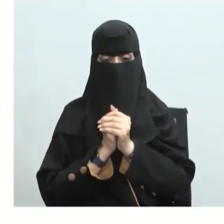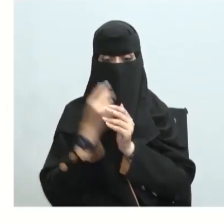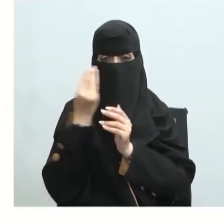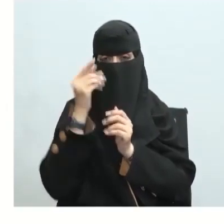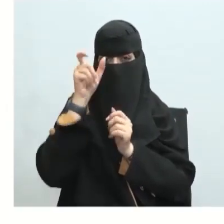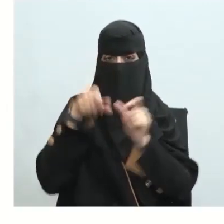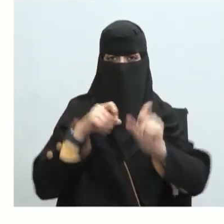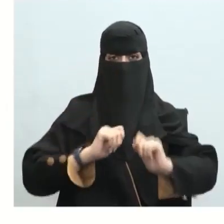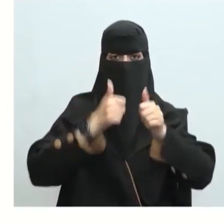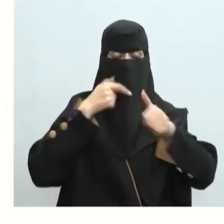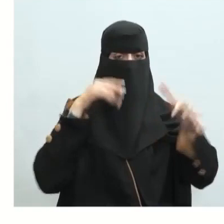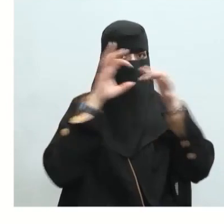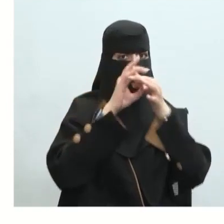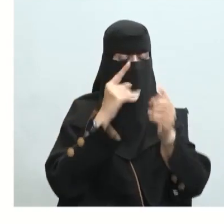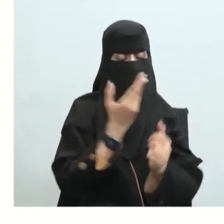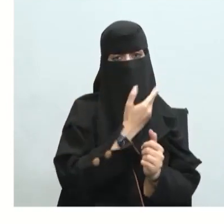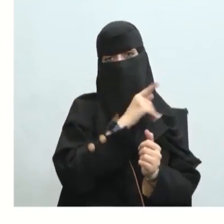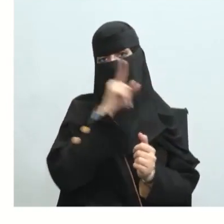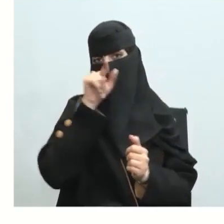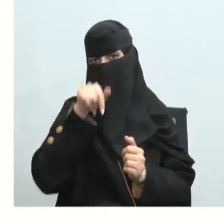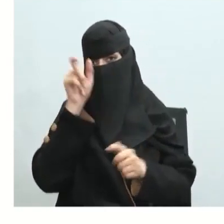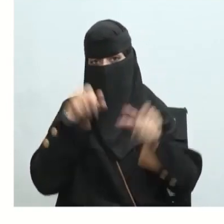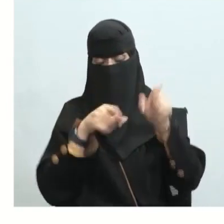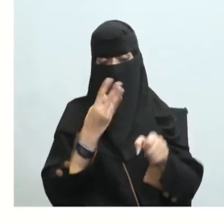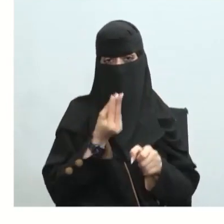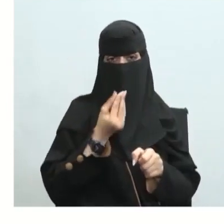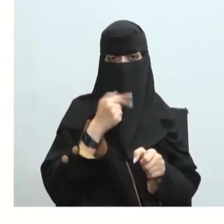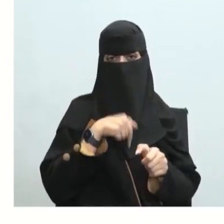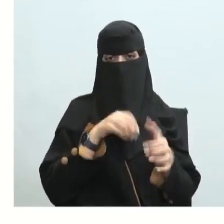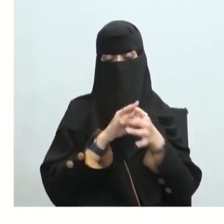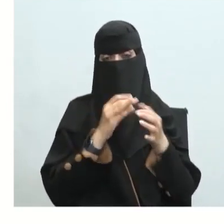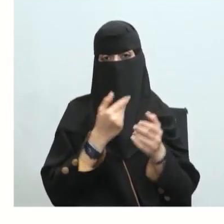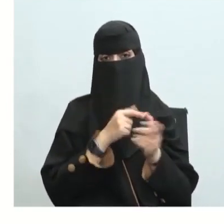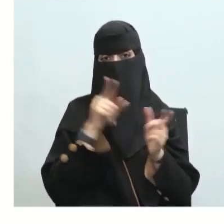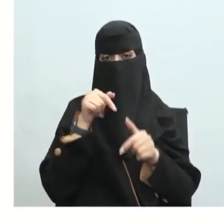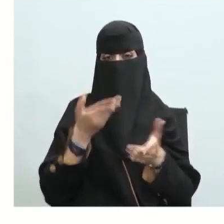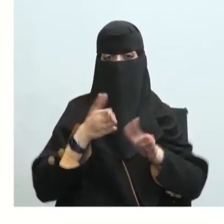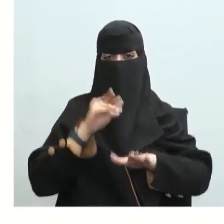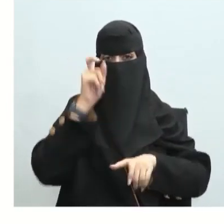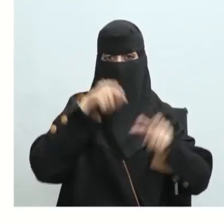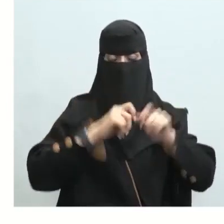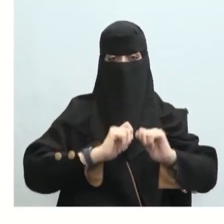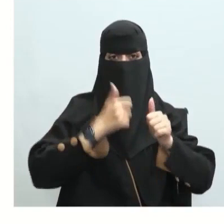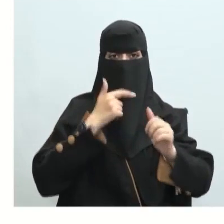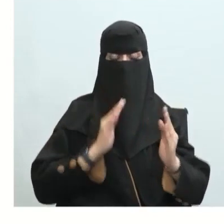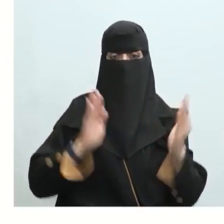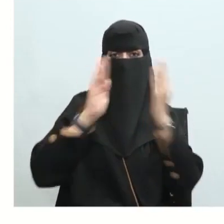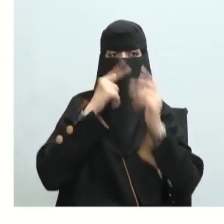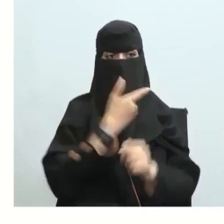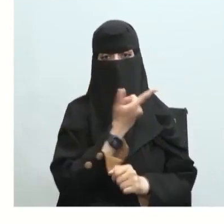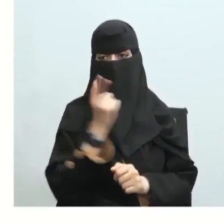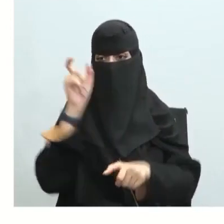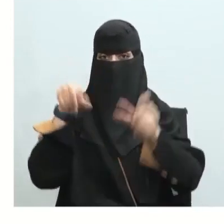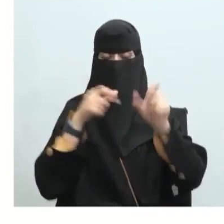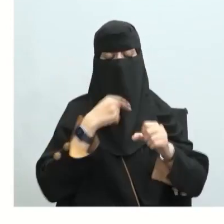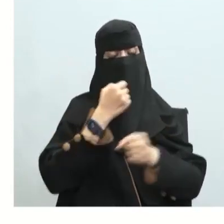هم الناس القادرون على الاتصال المؤثر قله هم الناس القادرون على الاتصال المؤثر واقل منهم اولئك القادرون على مواجهه الجمهور